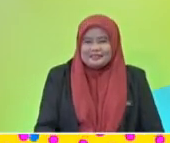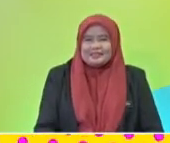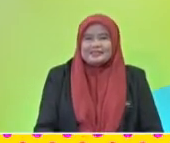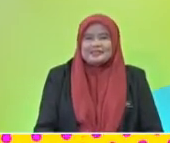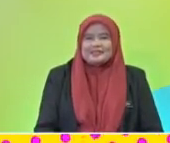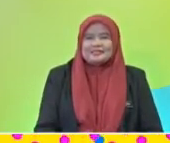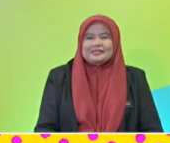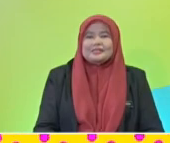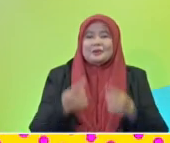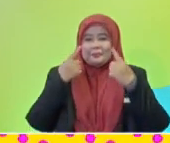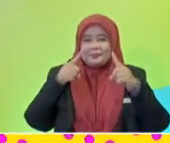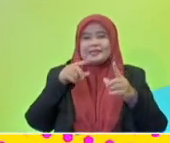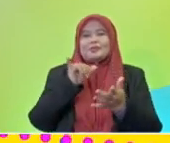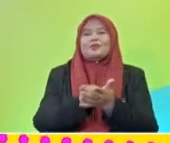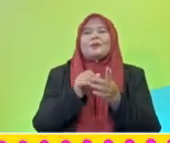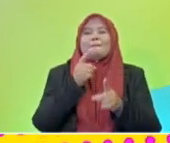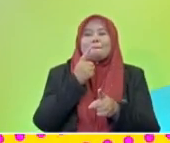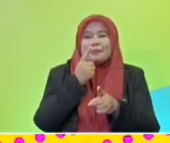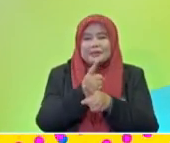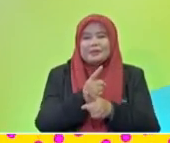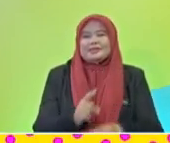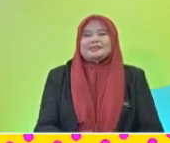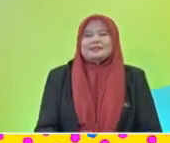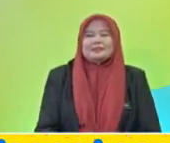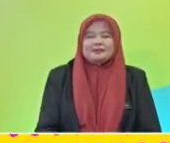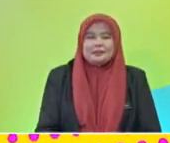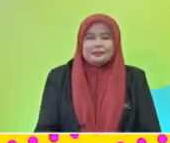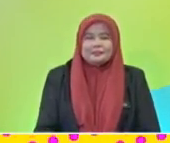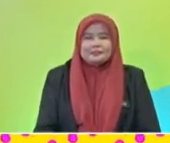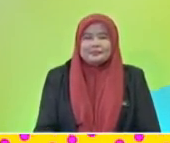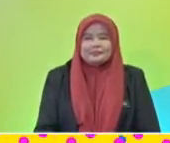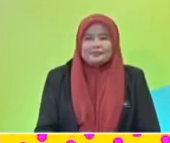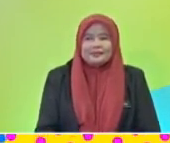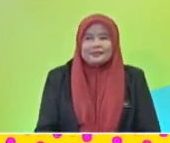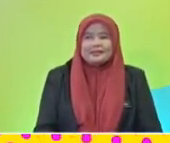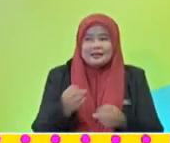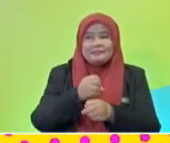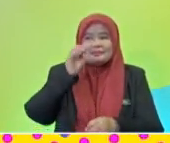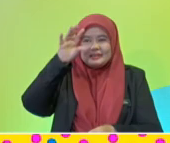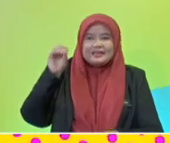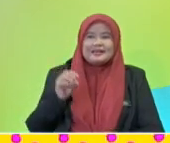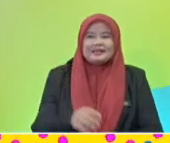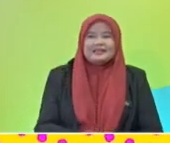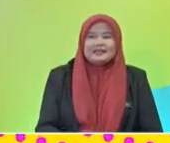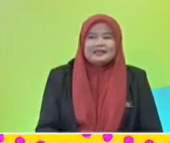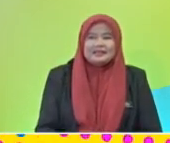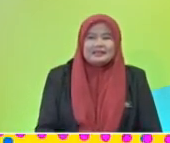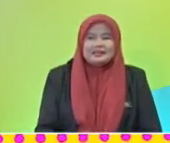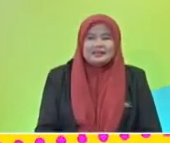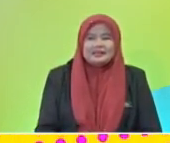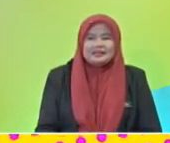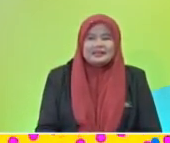bahawa aktiviti kitar semula dapat memelihara alam sekitar dapat bintanglah CG bintang ya betul kumpulan